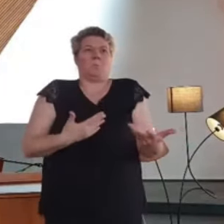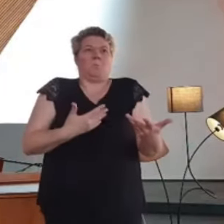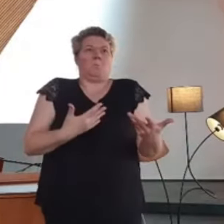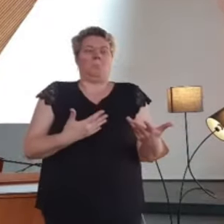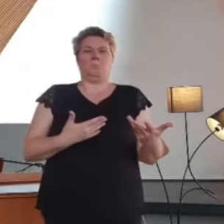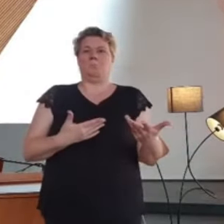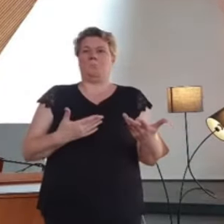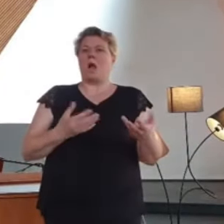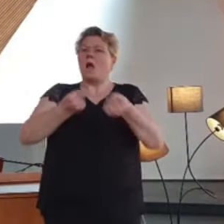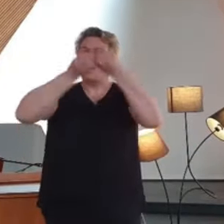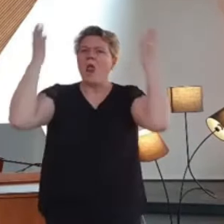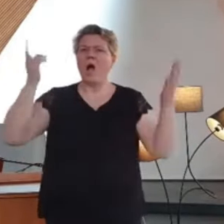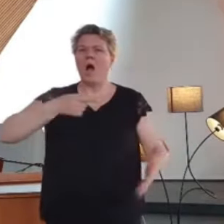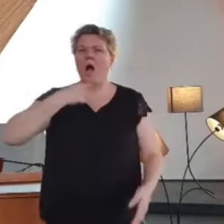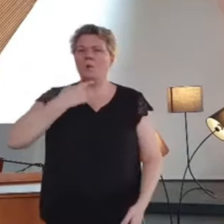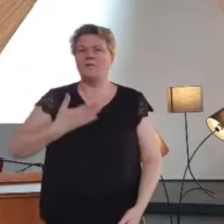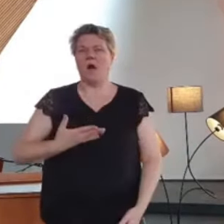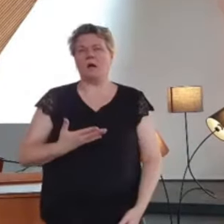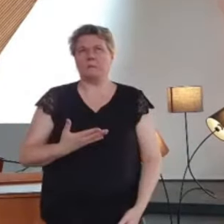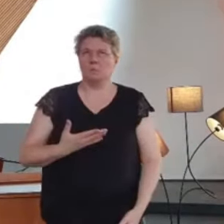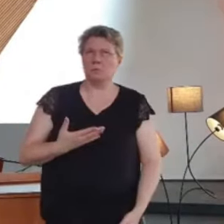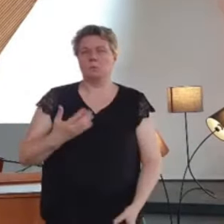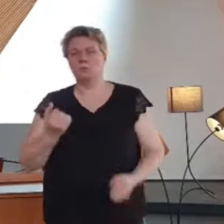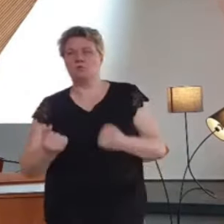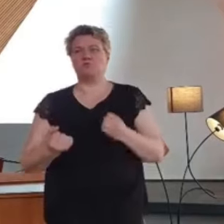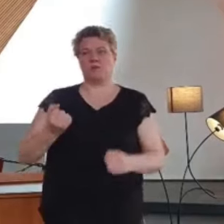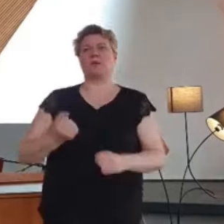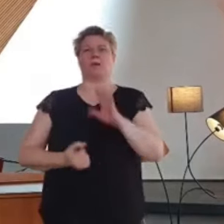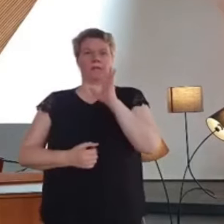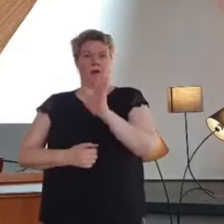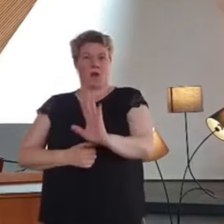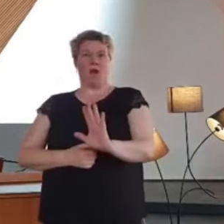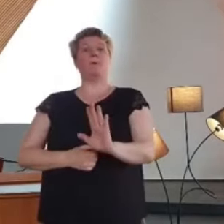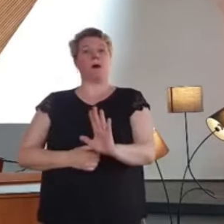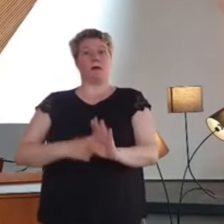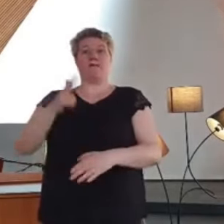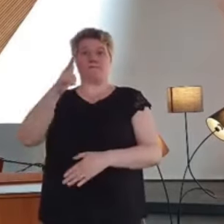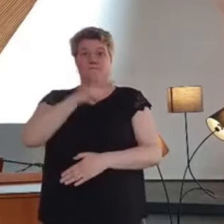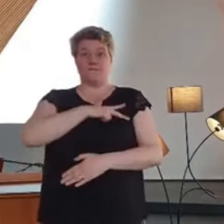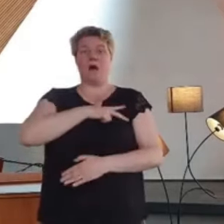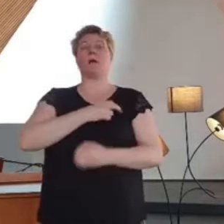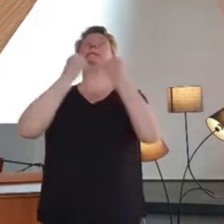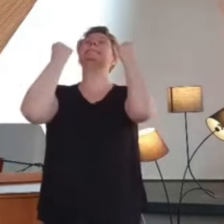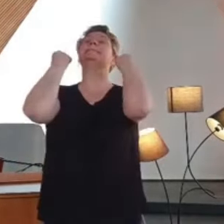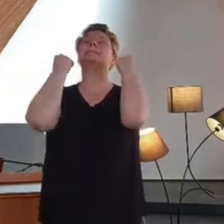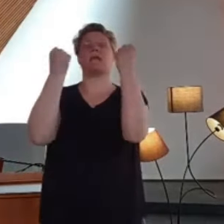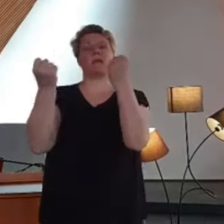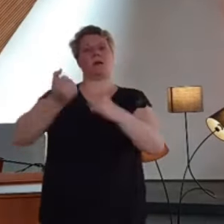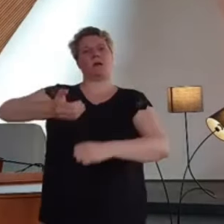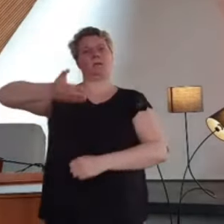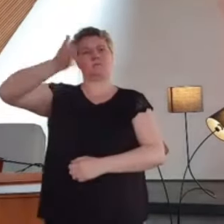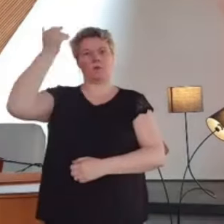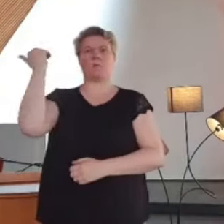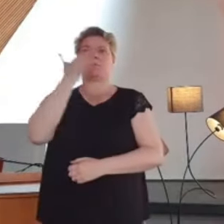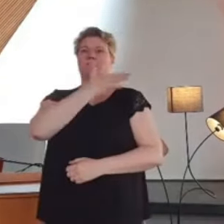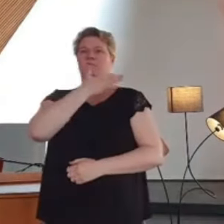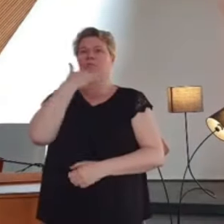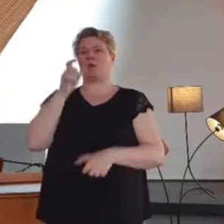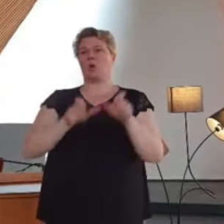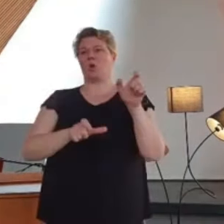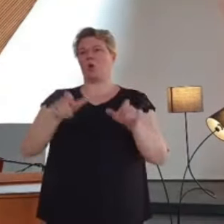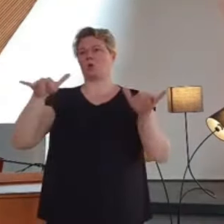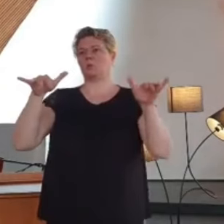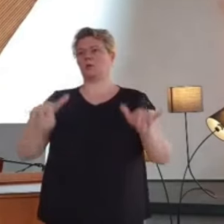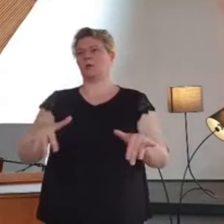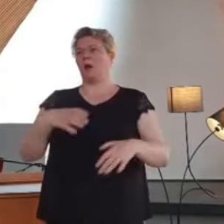ganz Klares darüber zu sagen. Was man aber, glaube ich, sagen kann, ist, es gab sehr wohl und sehr viele Menschen zur Zeit von